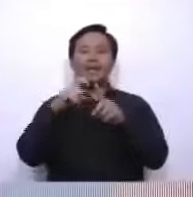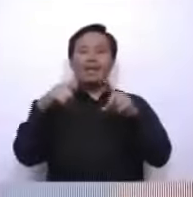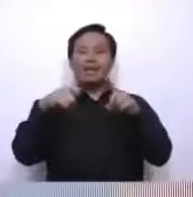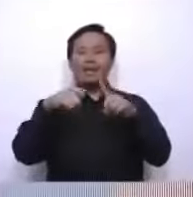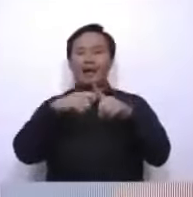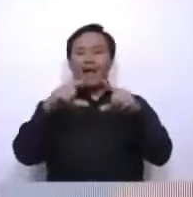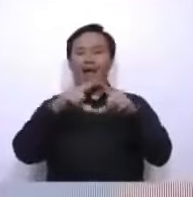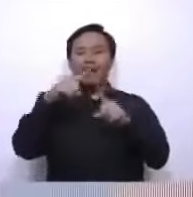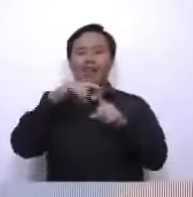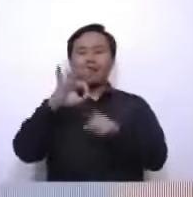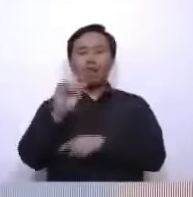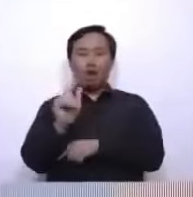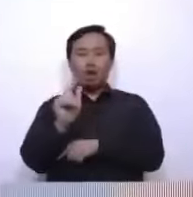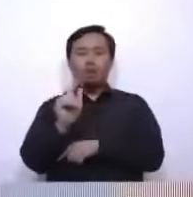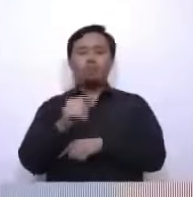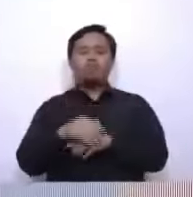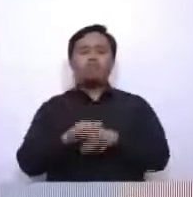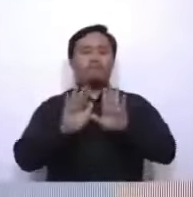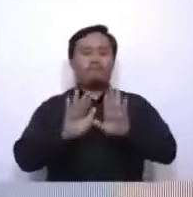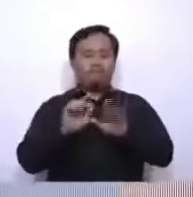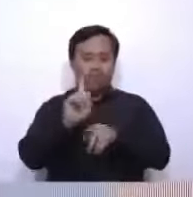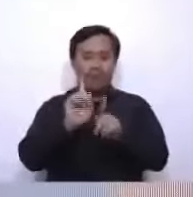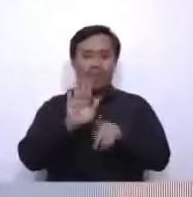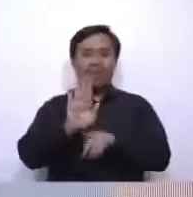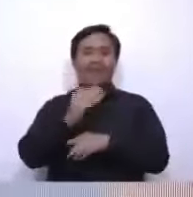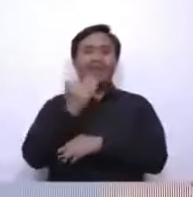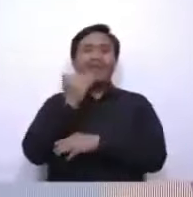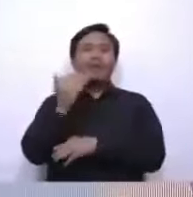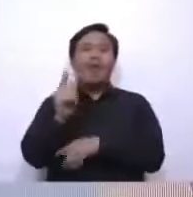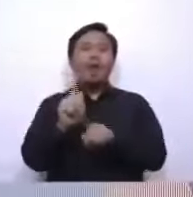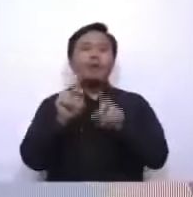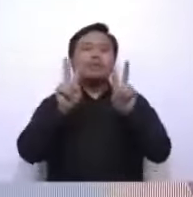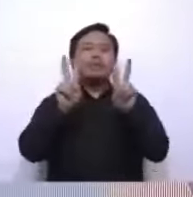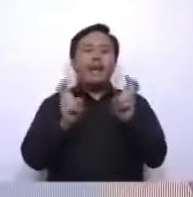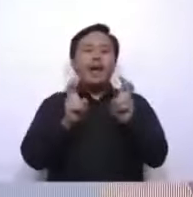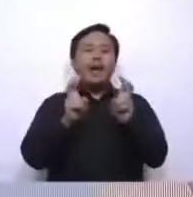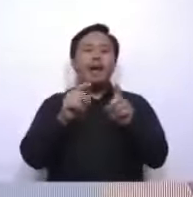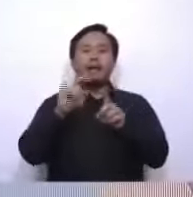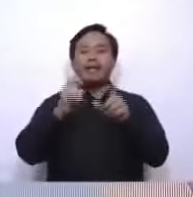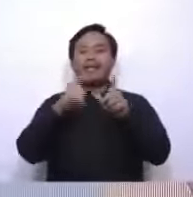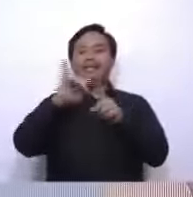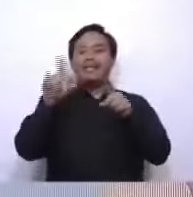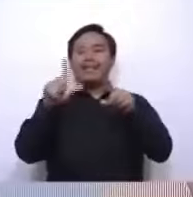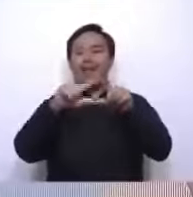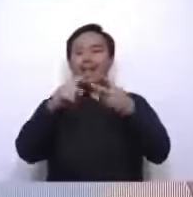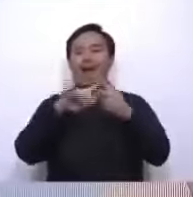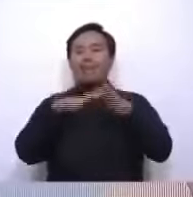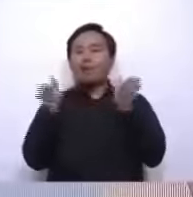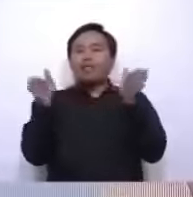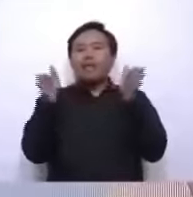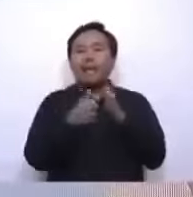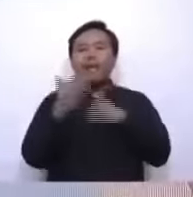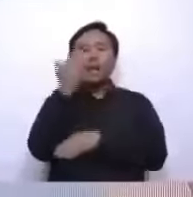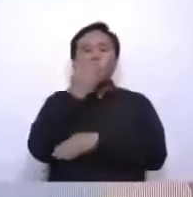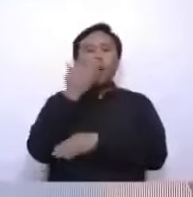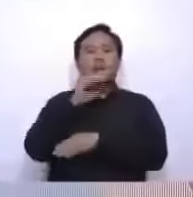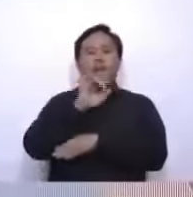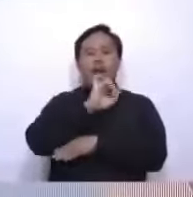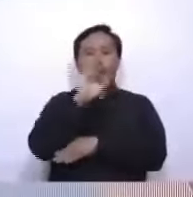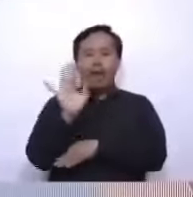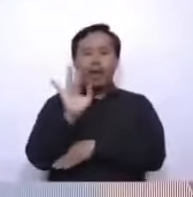kami mengimbau jika ada pertanyaan dengan menggunakan istilah atau singkatan dalam bahasa asing, mohon untuk